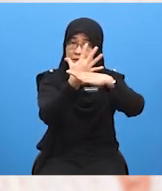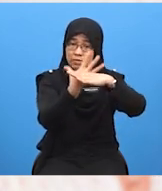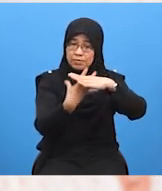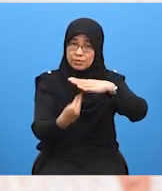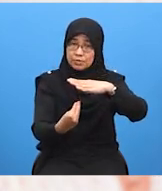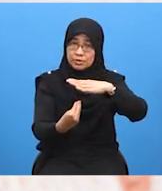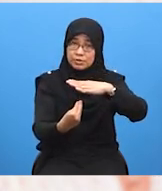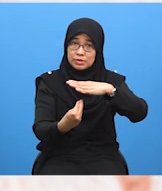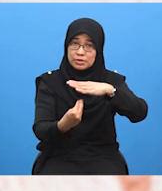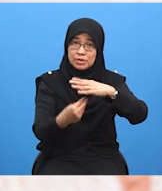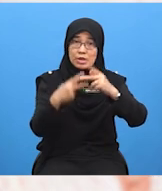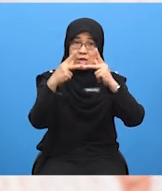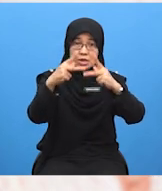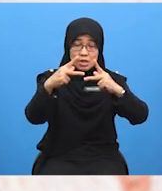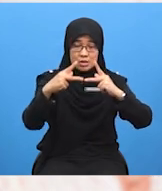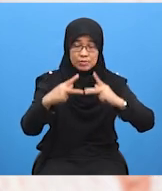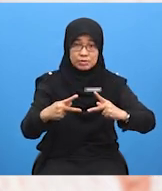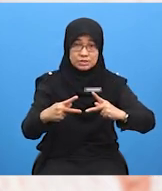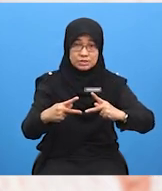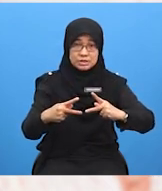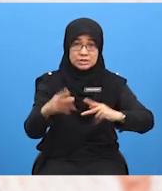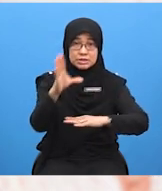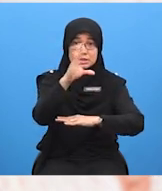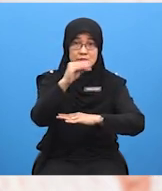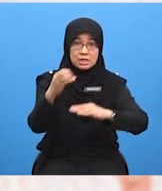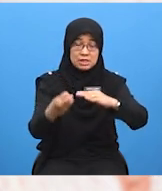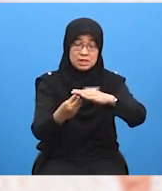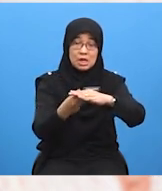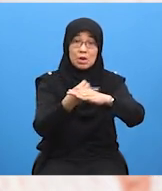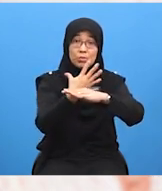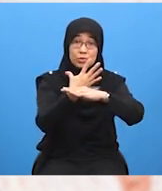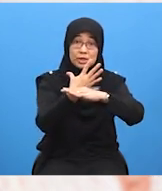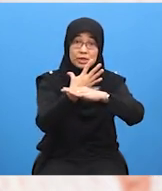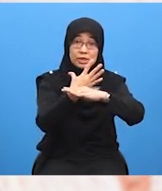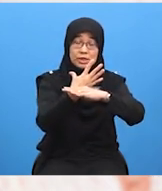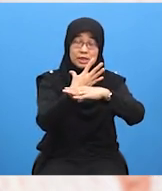input, proses iaitu RAM atau ROM dan juga output.